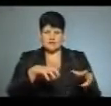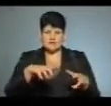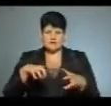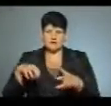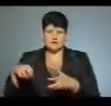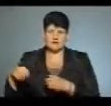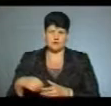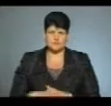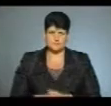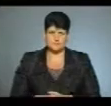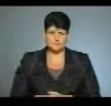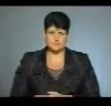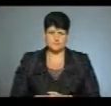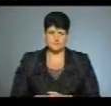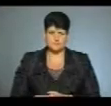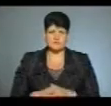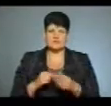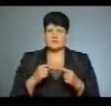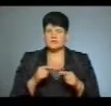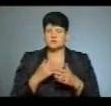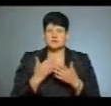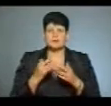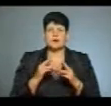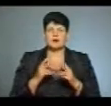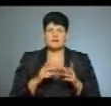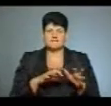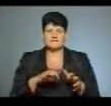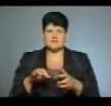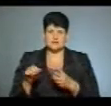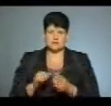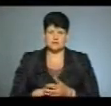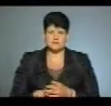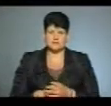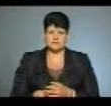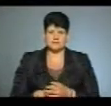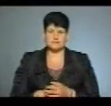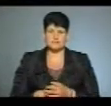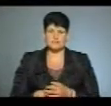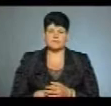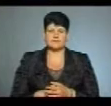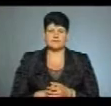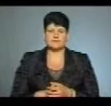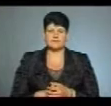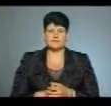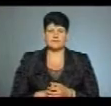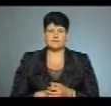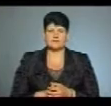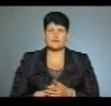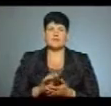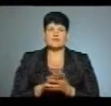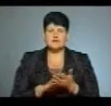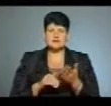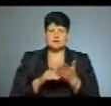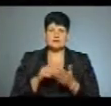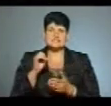водоростей до берега. Іначе їх немає як витягнути, а земснаряд воно забиває. Далі, за